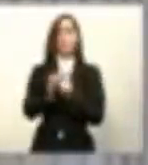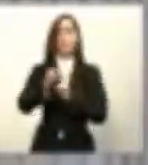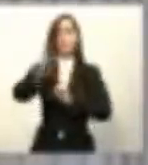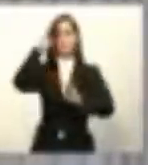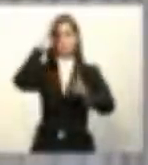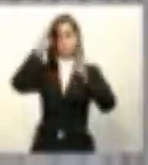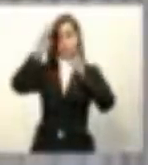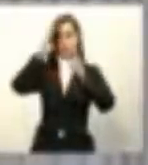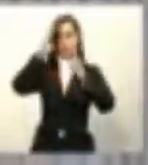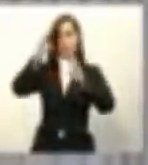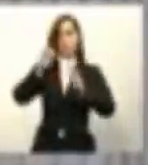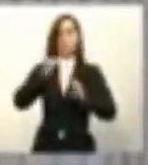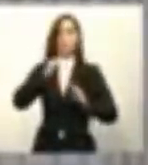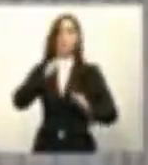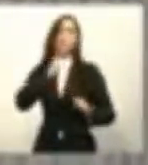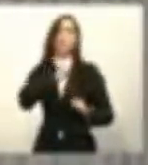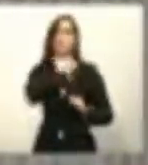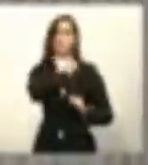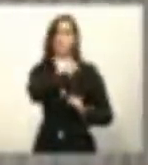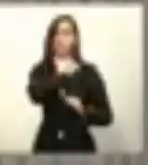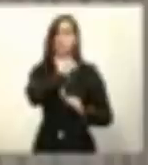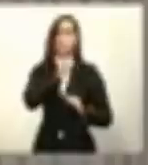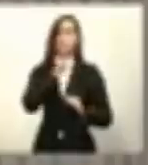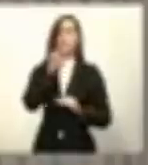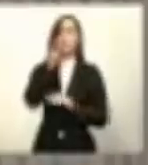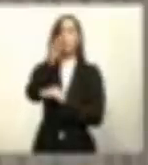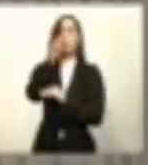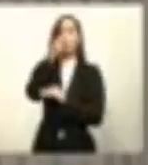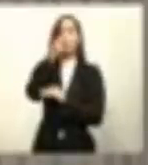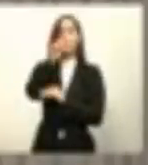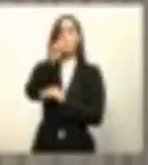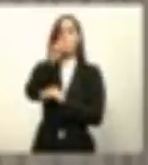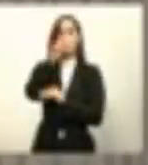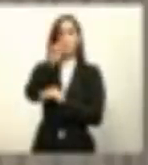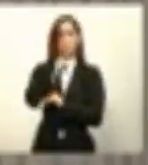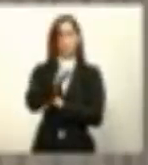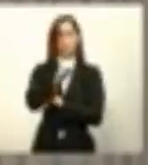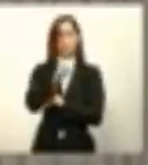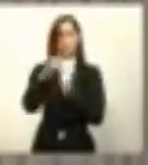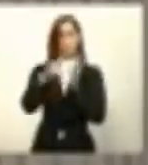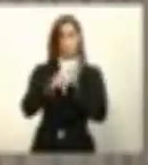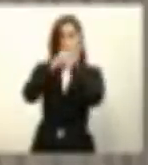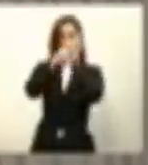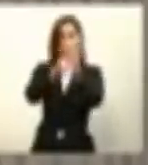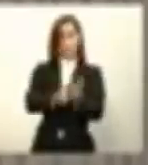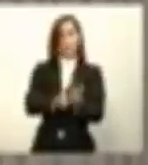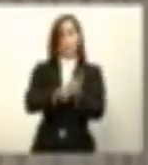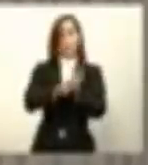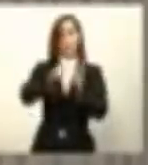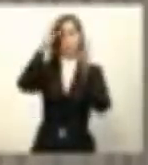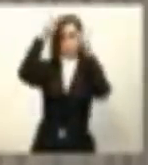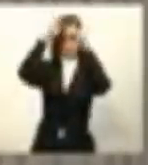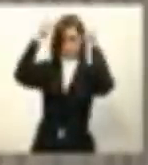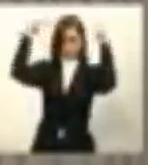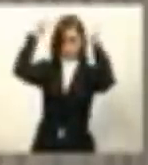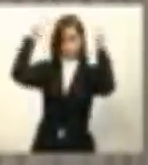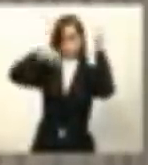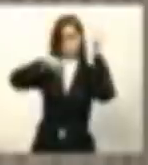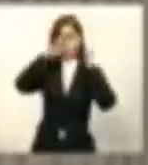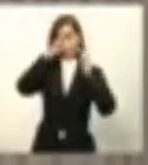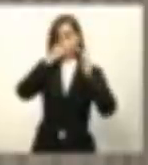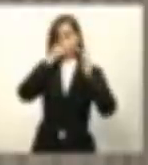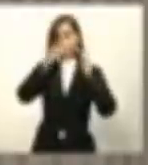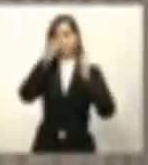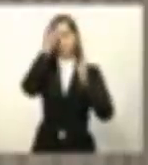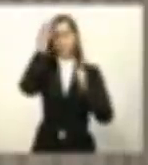que président des pays sa yo yo même yo te signé. Deuxième accord que qui signé c'est dans affaire